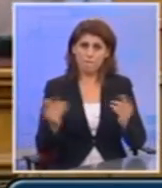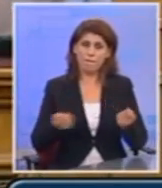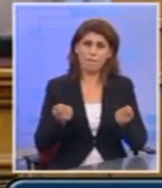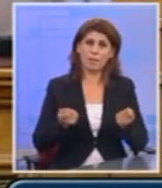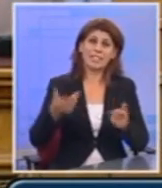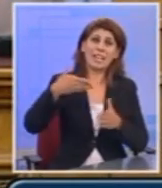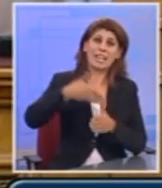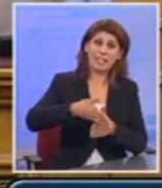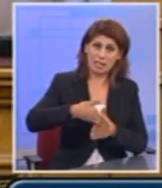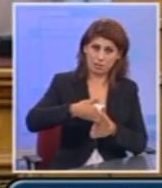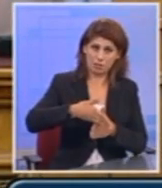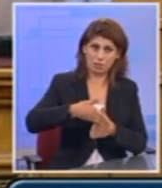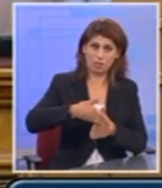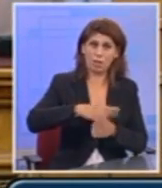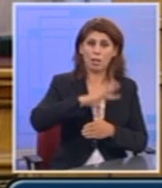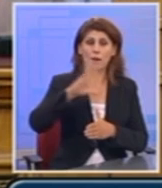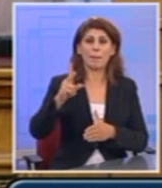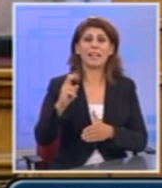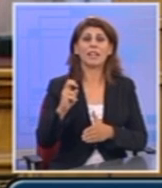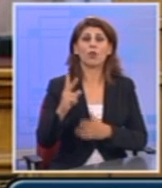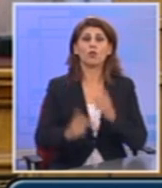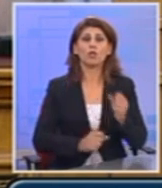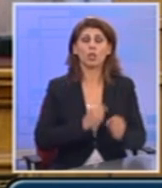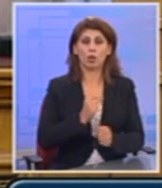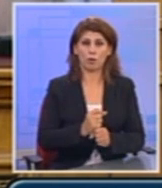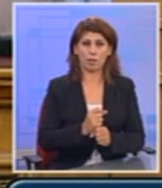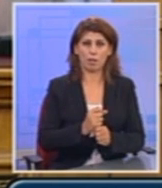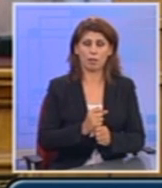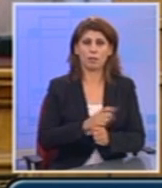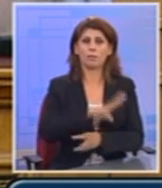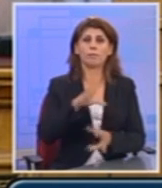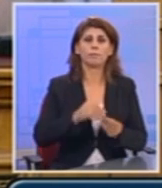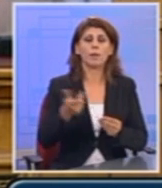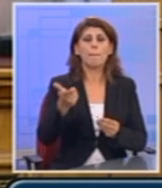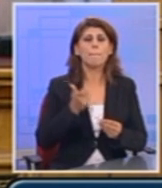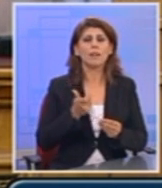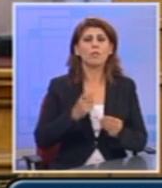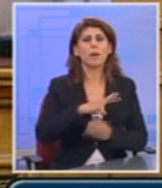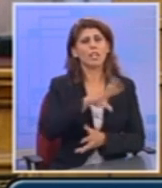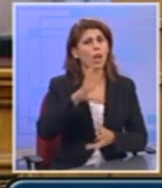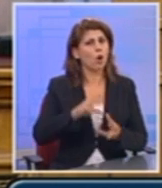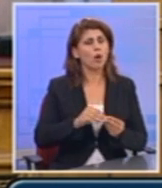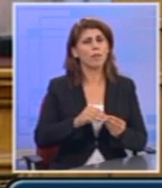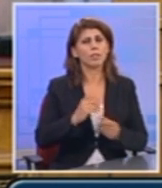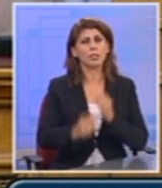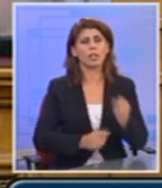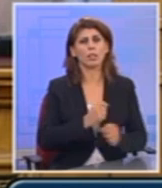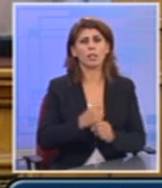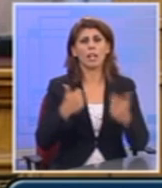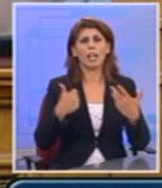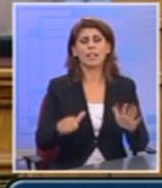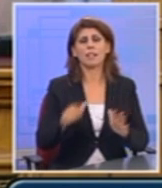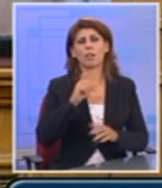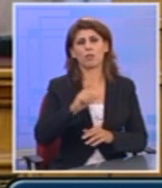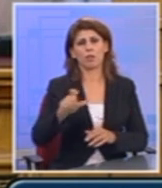νοικιαστεί για 20 χρόνια με συνολικό μίσθωμα για όλα αυτά τα χρόνια 600